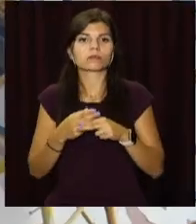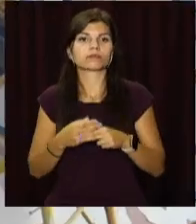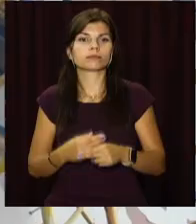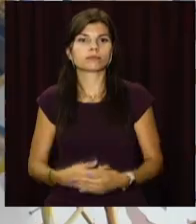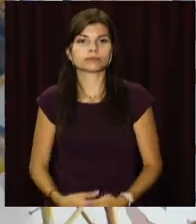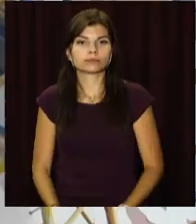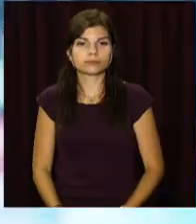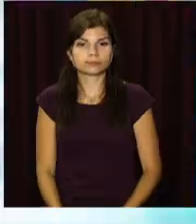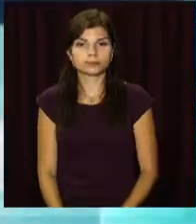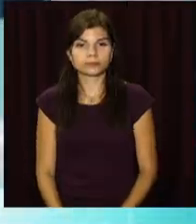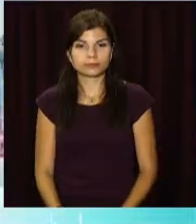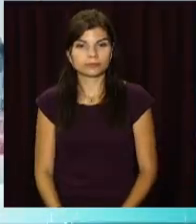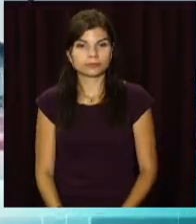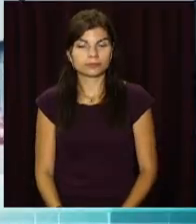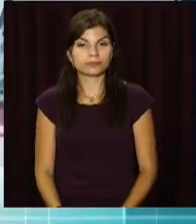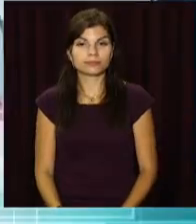телеканал «Відкритий».